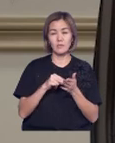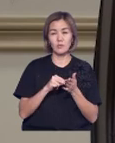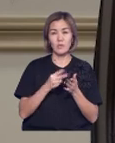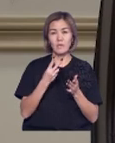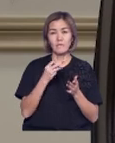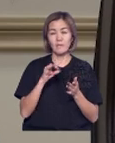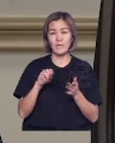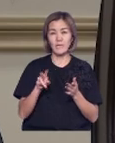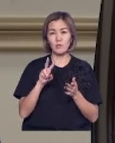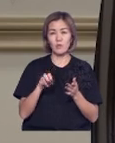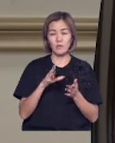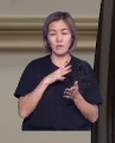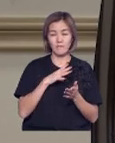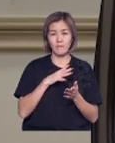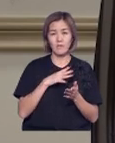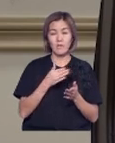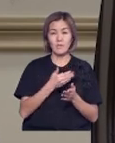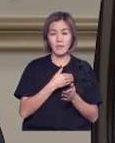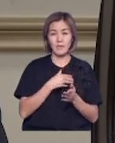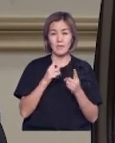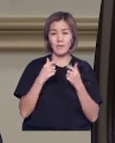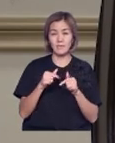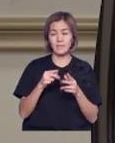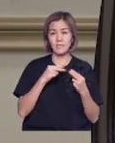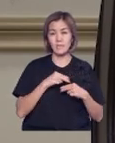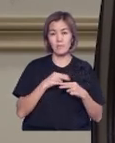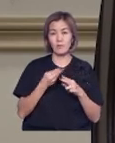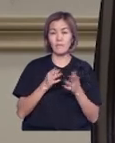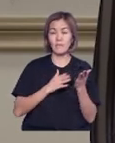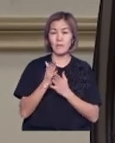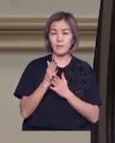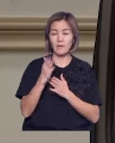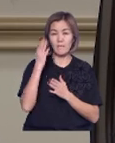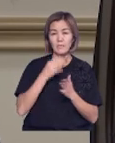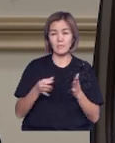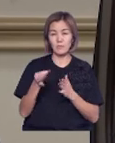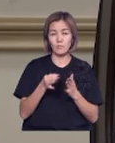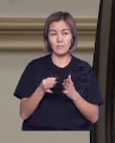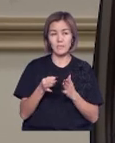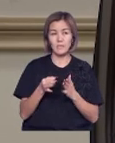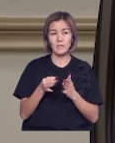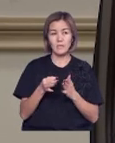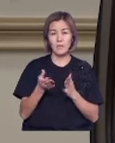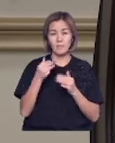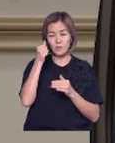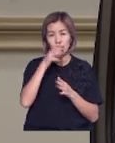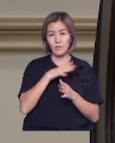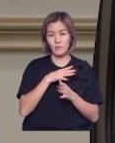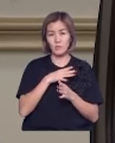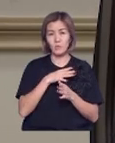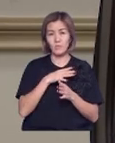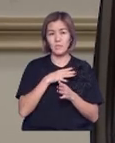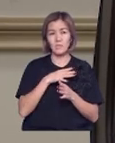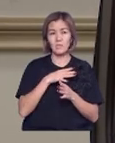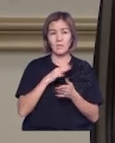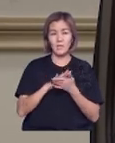миллиарда долларов США. А потому мы намерены организовать работу в этом направлении в Алматинской области. В прошлом году из-за